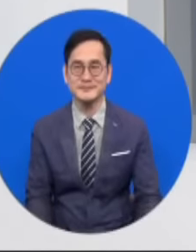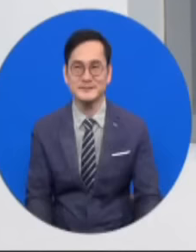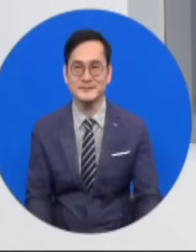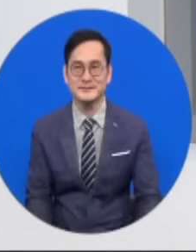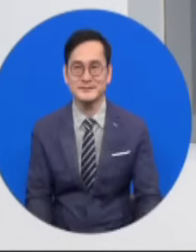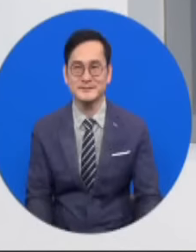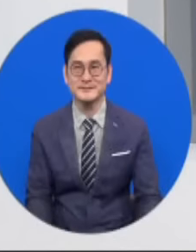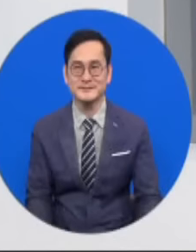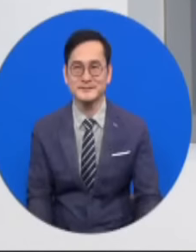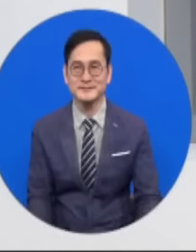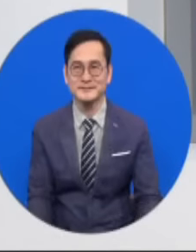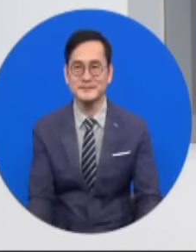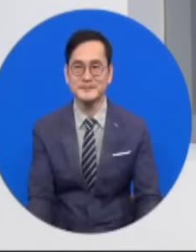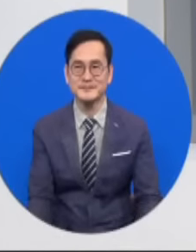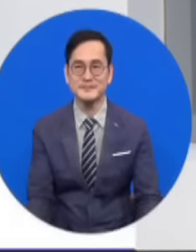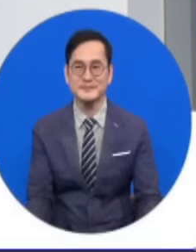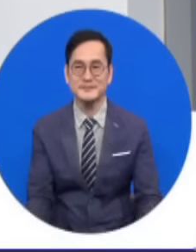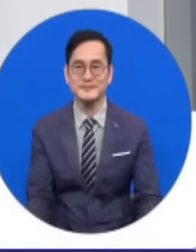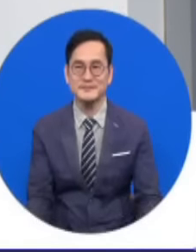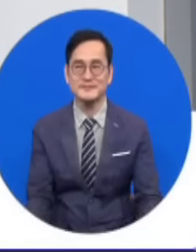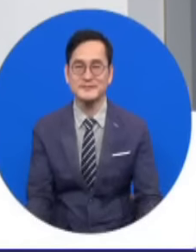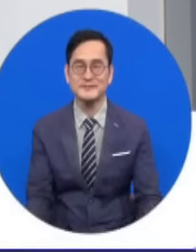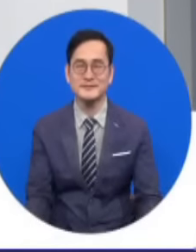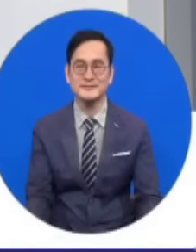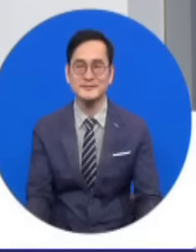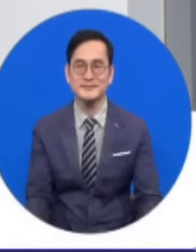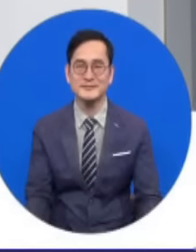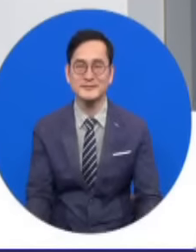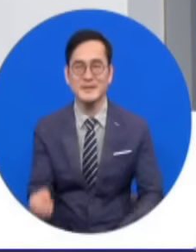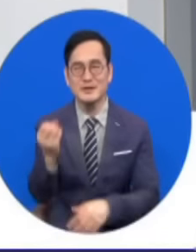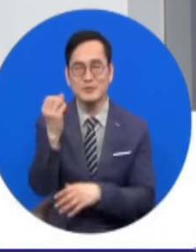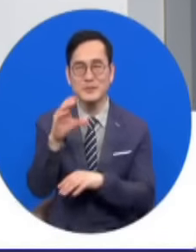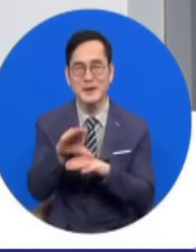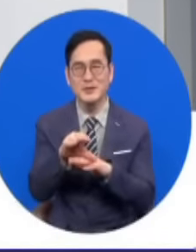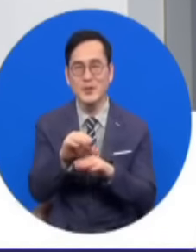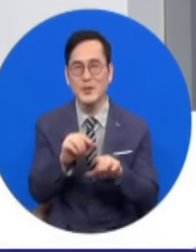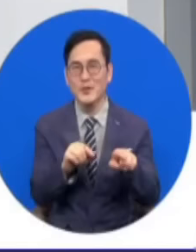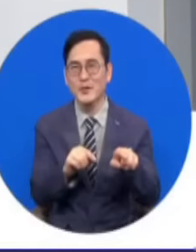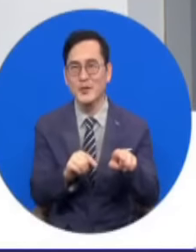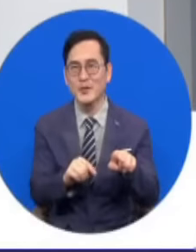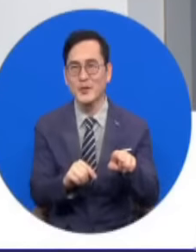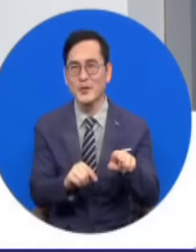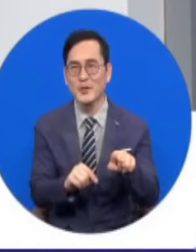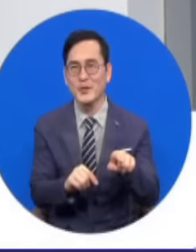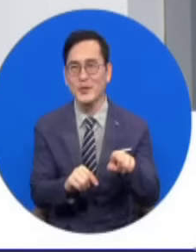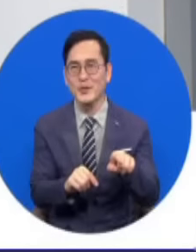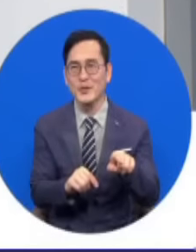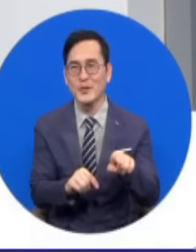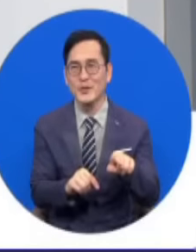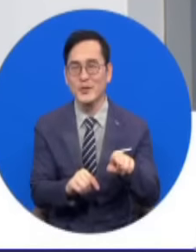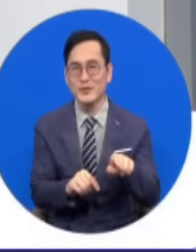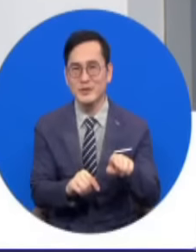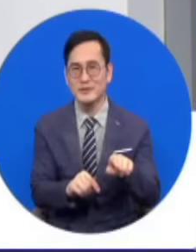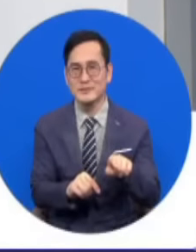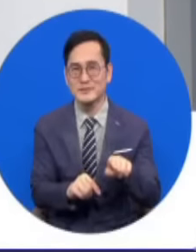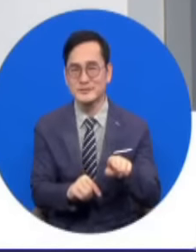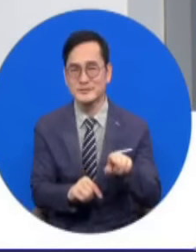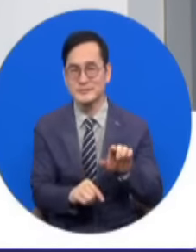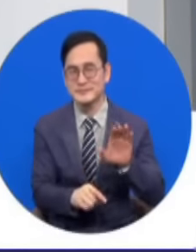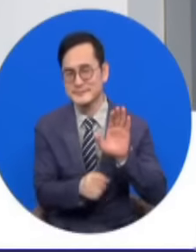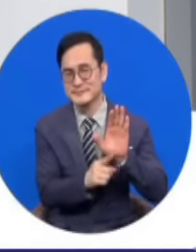뭐 관여를 하지 않고 있기 때문에 잘 모릅니다 면은 아마 언론에 통하지 않은 또 개인적인 이야기까지 막 틀어 넣는 경우가